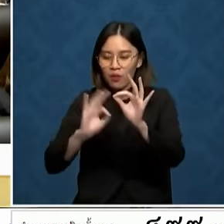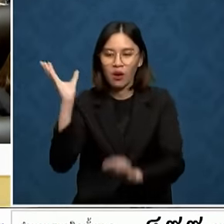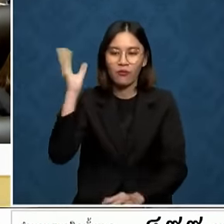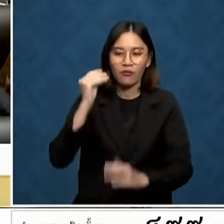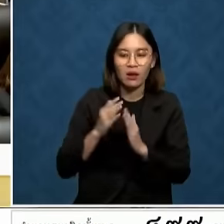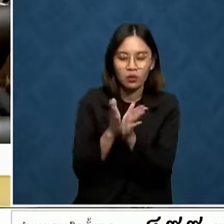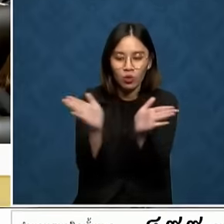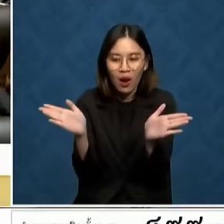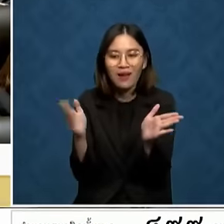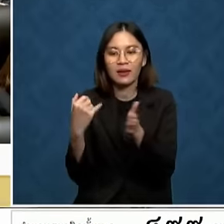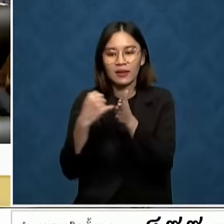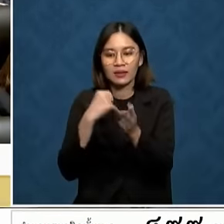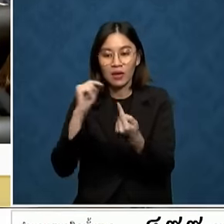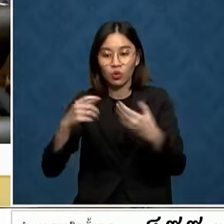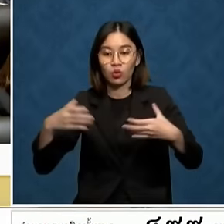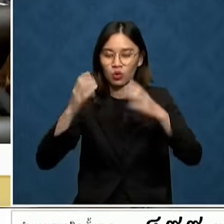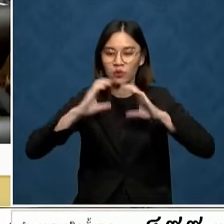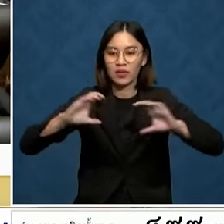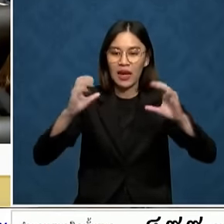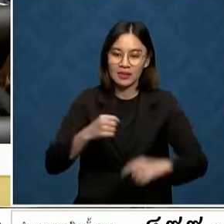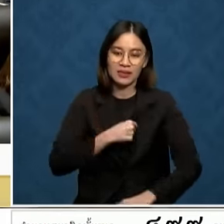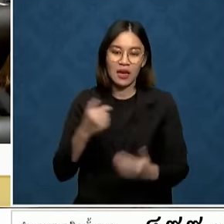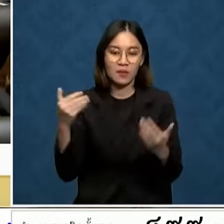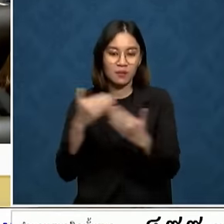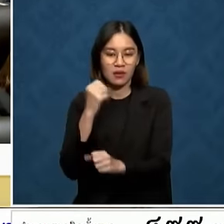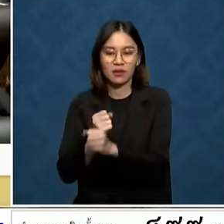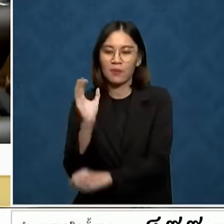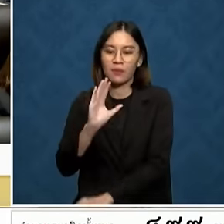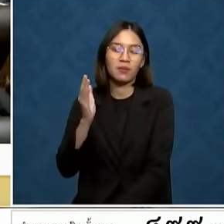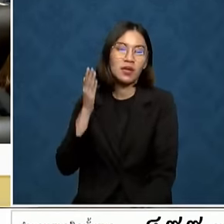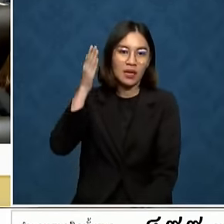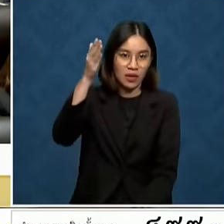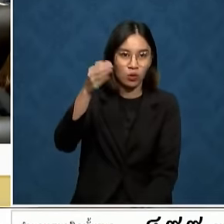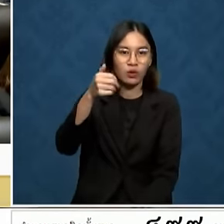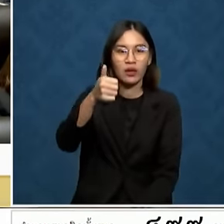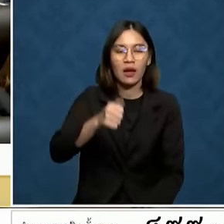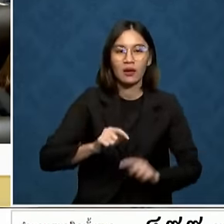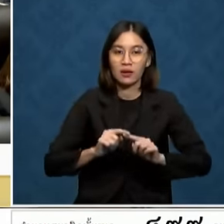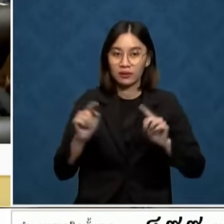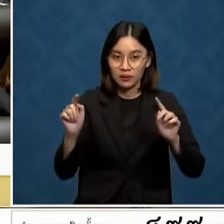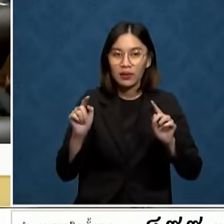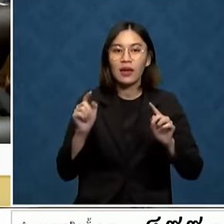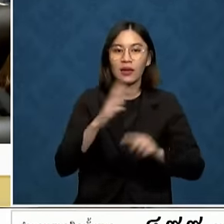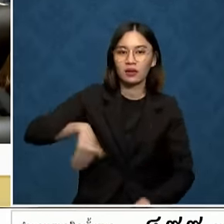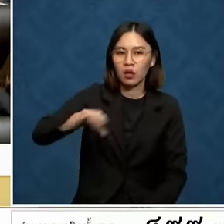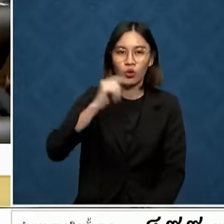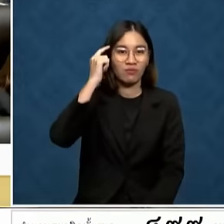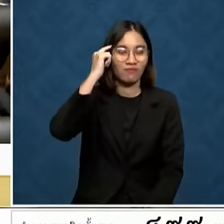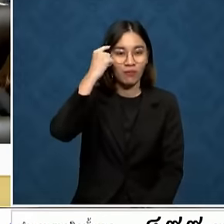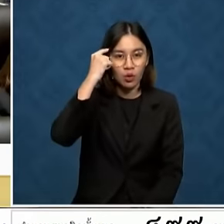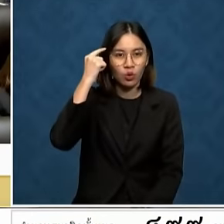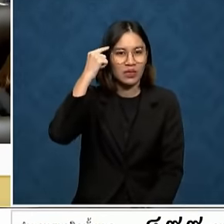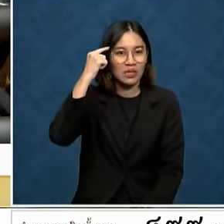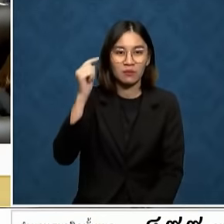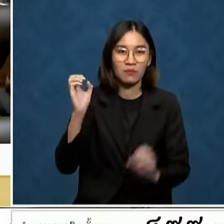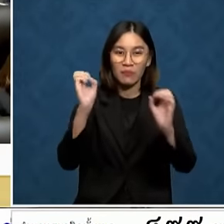กลกวางซึ่ง่ายต่ารทรัฐบาลนั้นอาจจะเปลี่ยนใจ ไม่ทำในอนาคตแต่ธรทานครั สิ่งทเราทุกคนไม่ทราบ แลไม่คาด